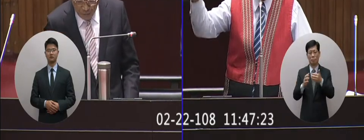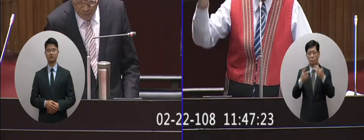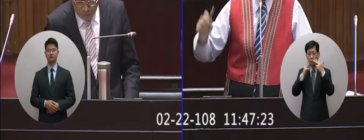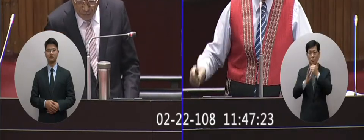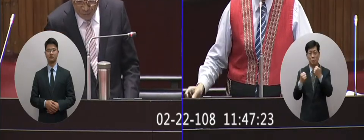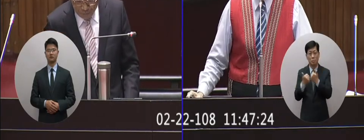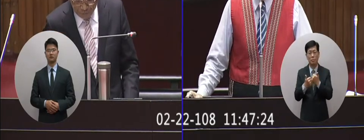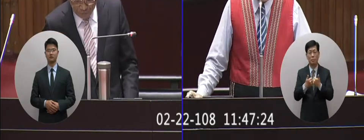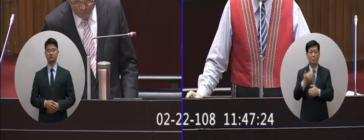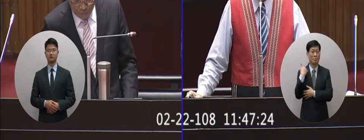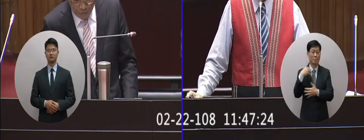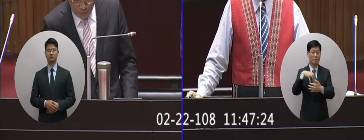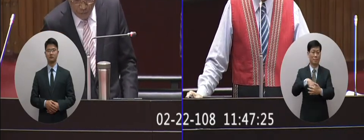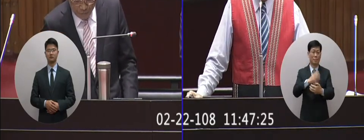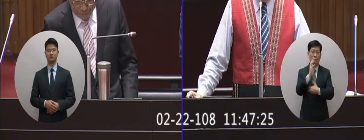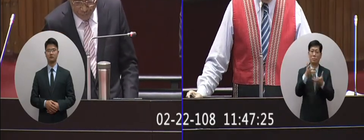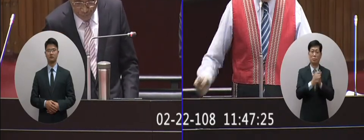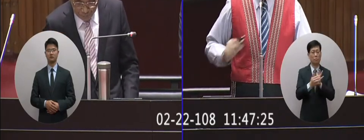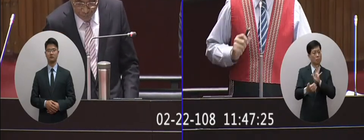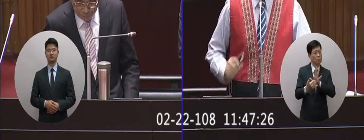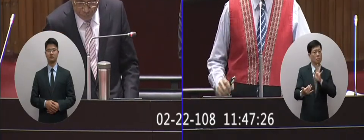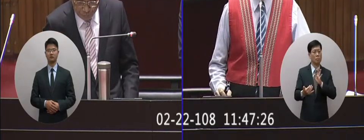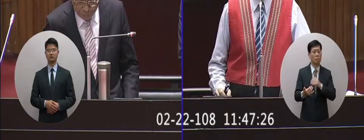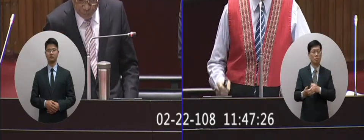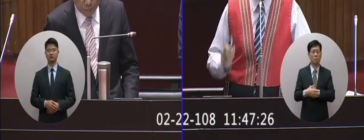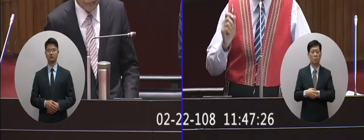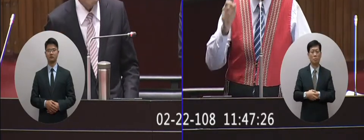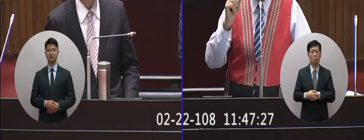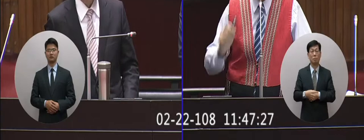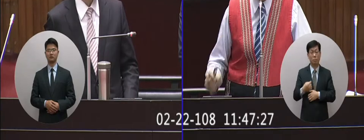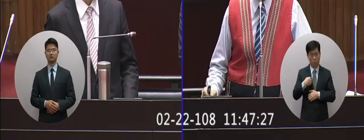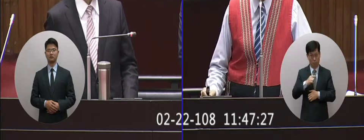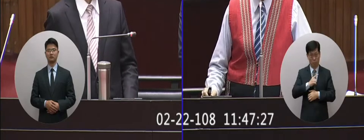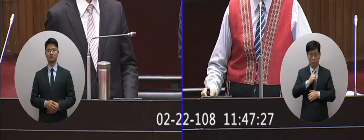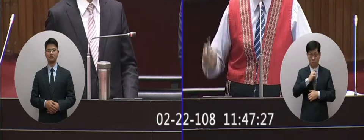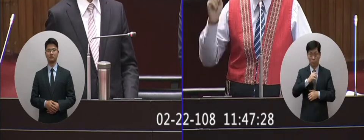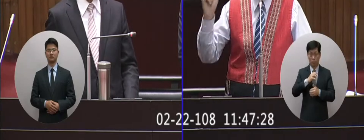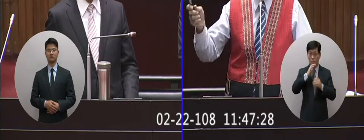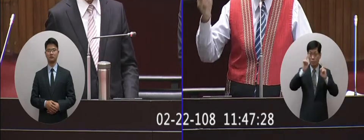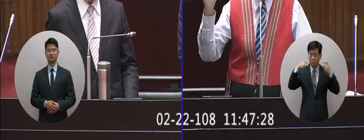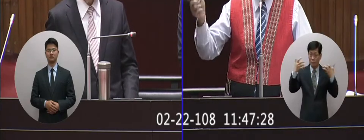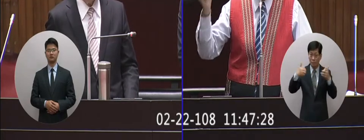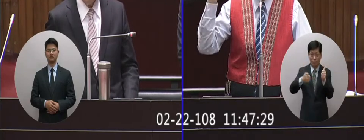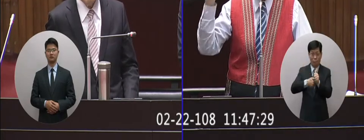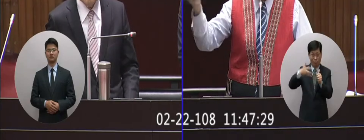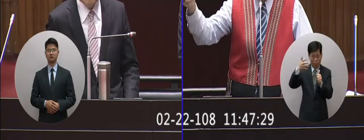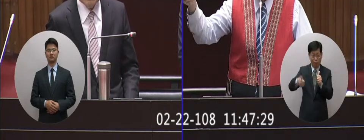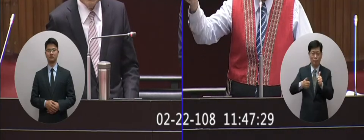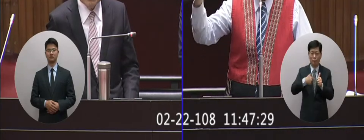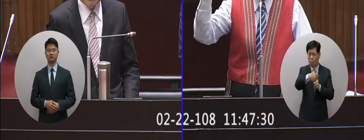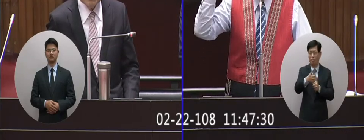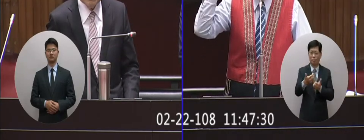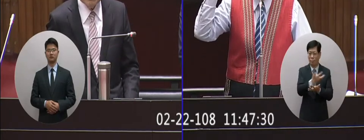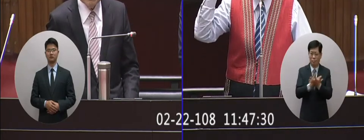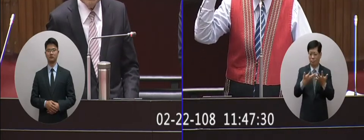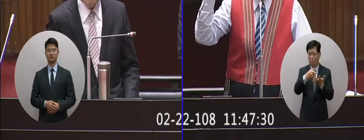那当时的内政部不同意，所以本席啊当常务副主委去协调了